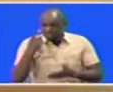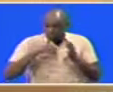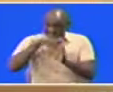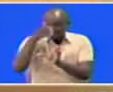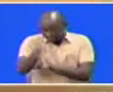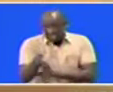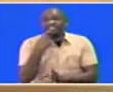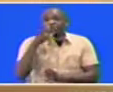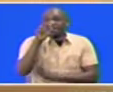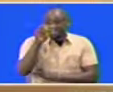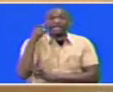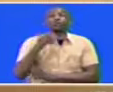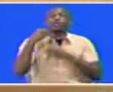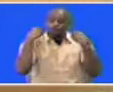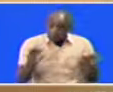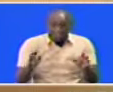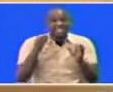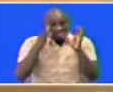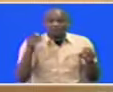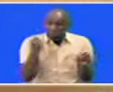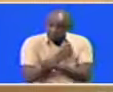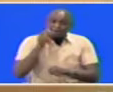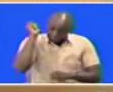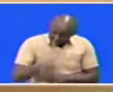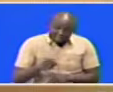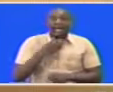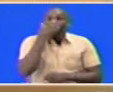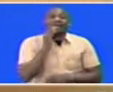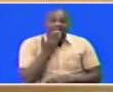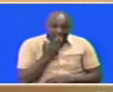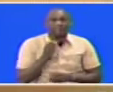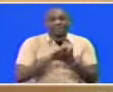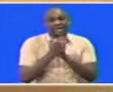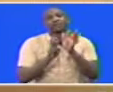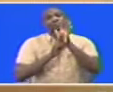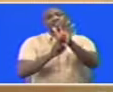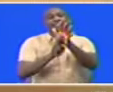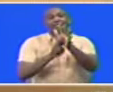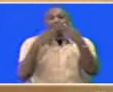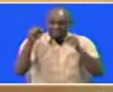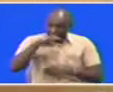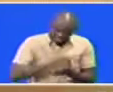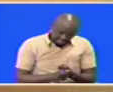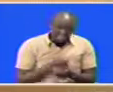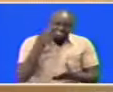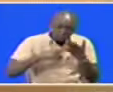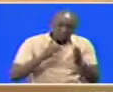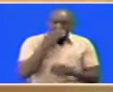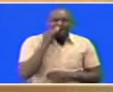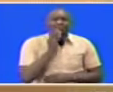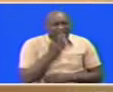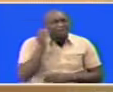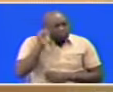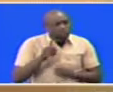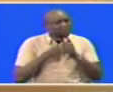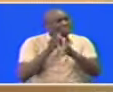kwamba NASA itapoteza endapo haitamchagua Musalia Mudavadi kupeperusha bendera yake. Wamesema Mudavadi ana uwezo wa kuongoza Kenya